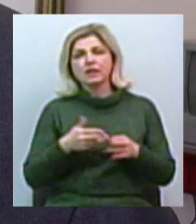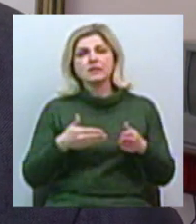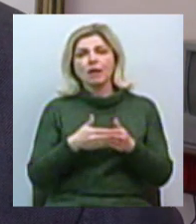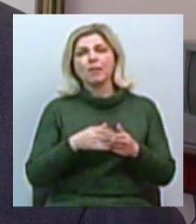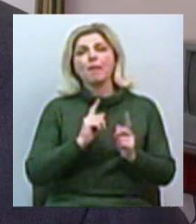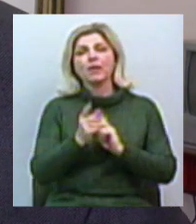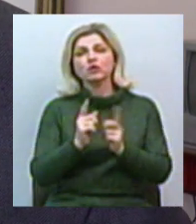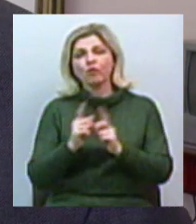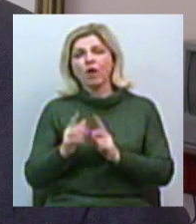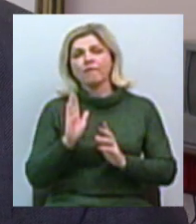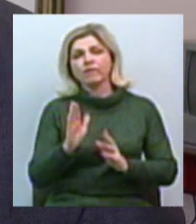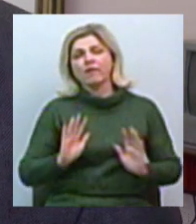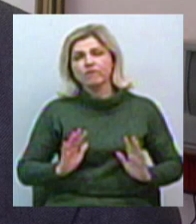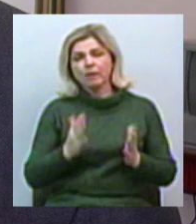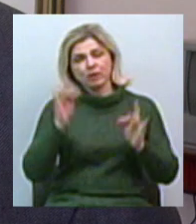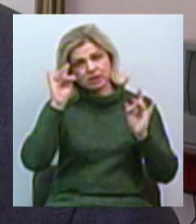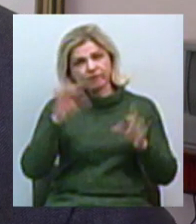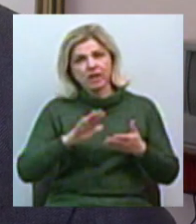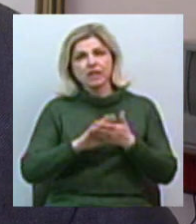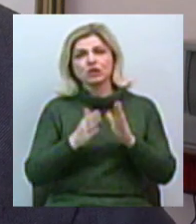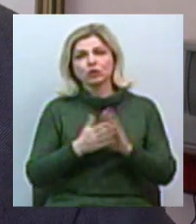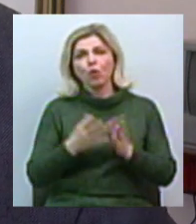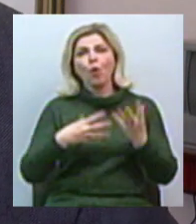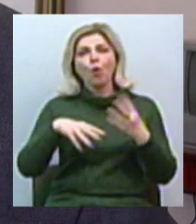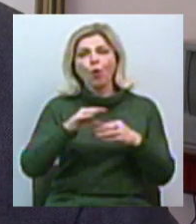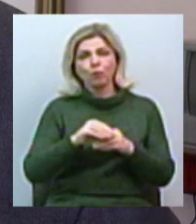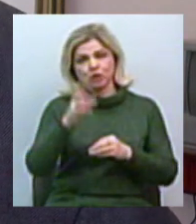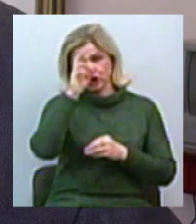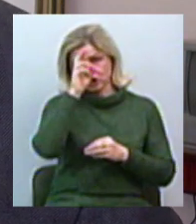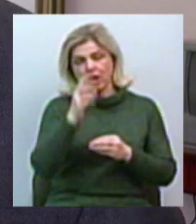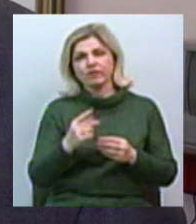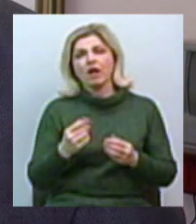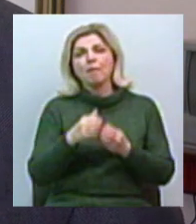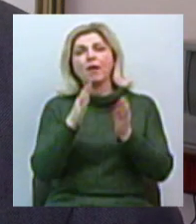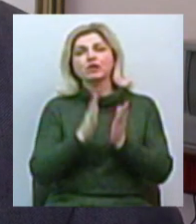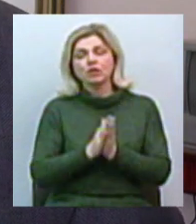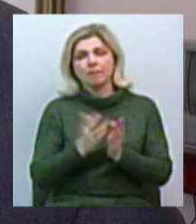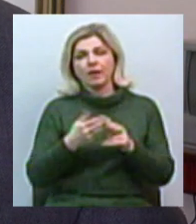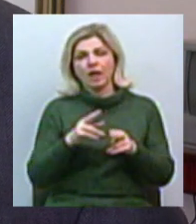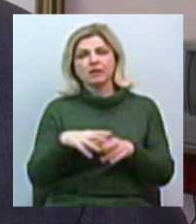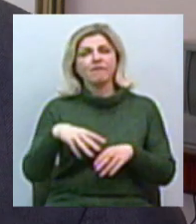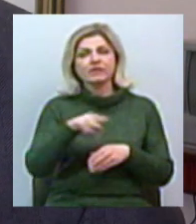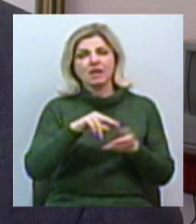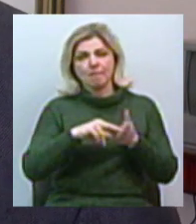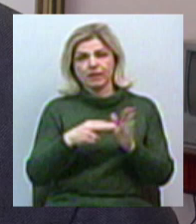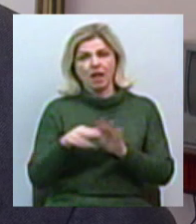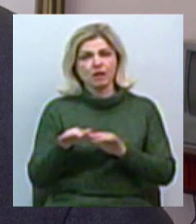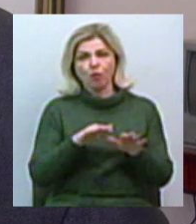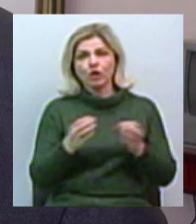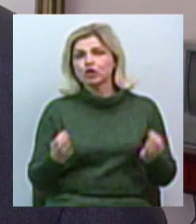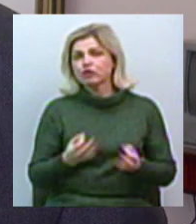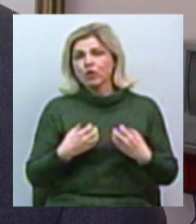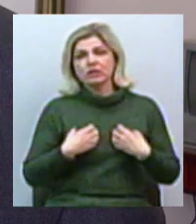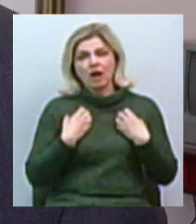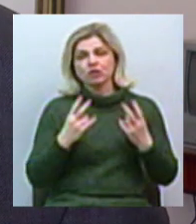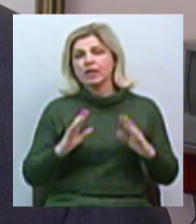у випадку надзвичайної ситуації загальнодержавного масштабу. Це передбачено всіма планами реагування. Тобто нічого страшного не